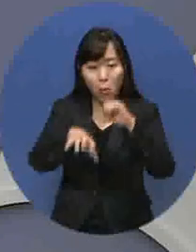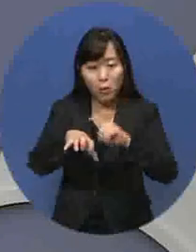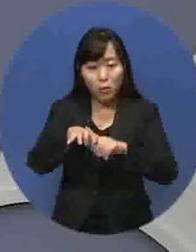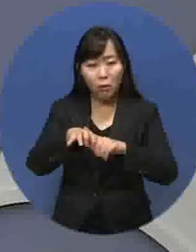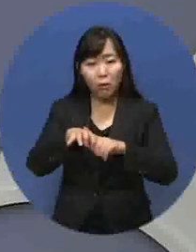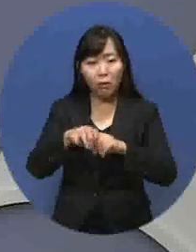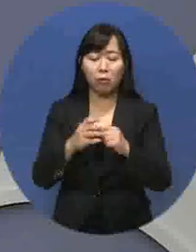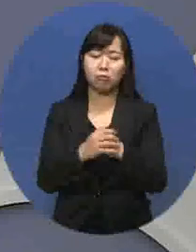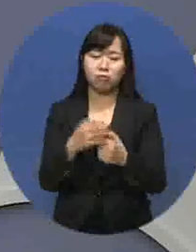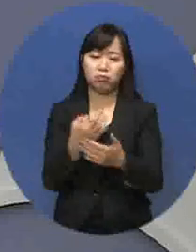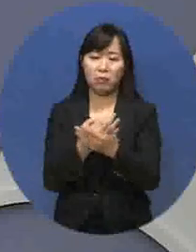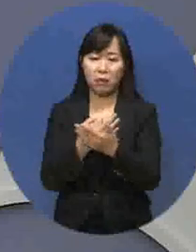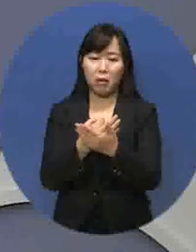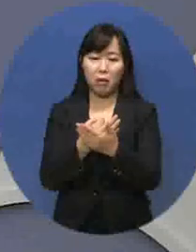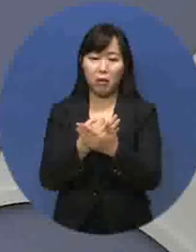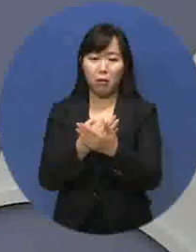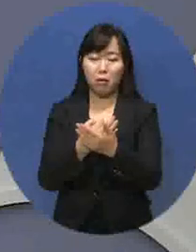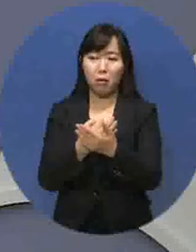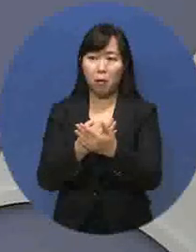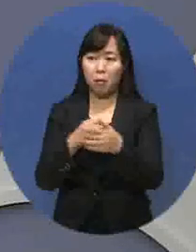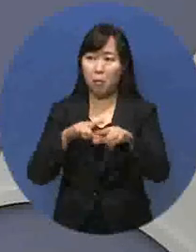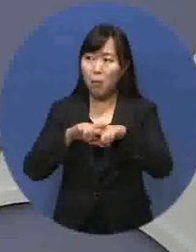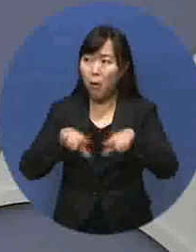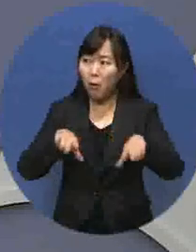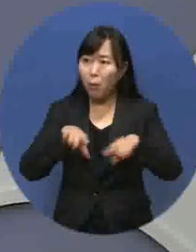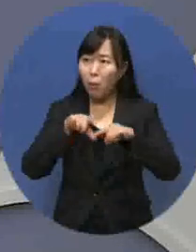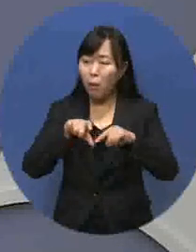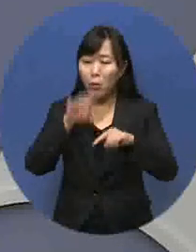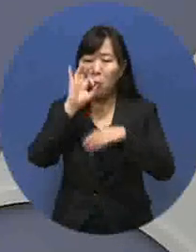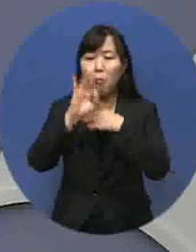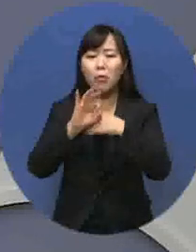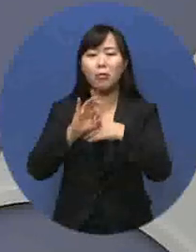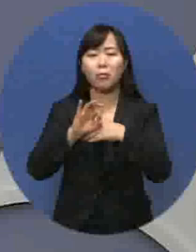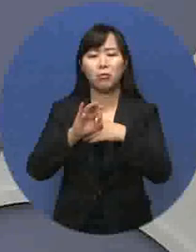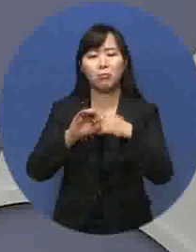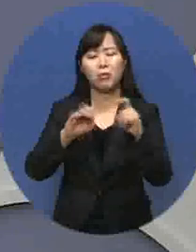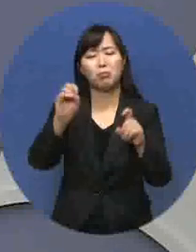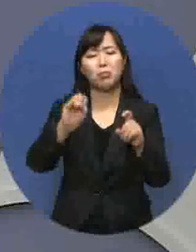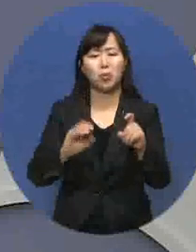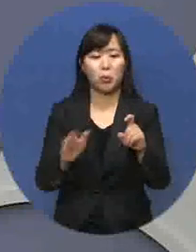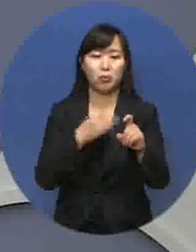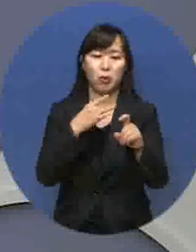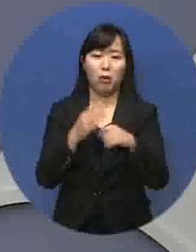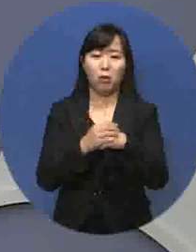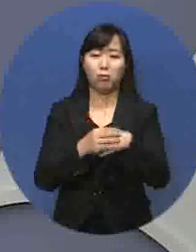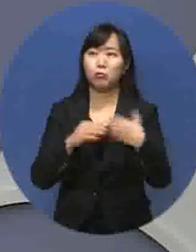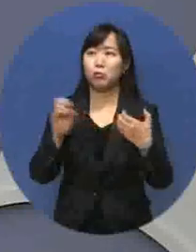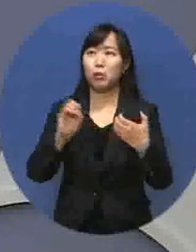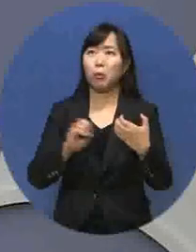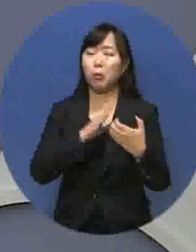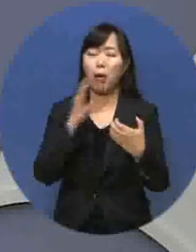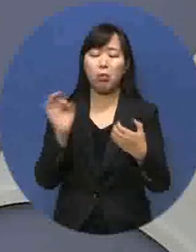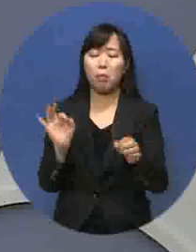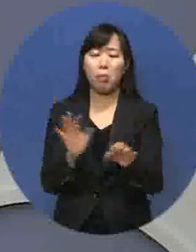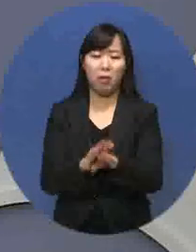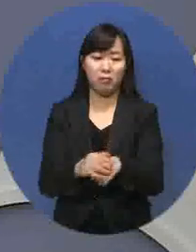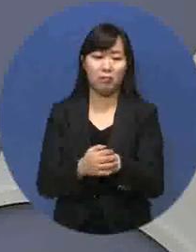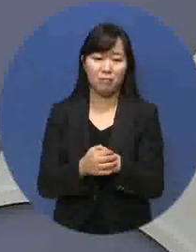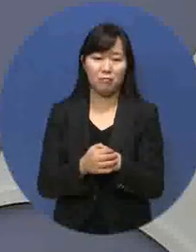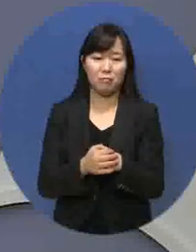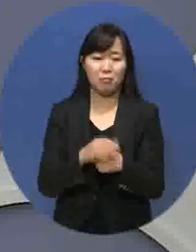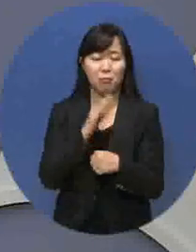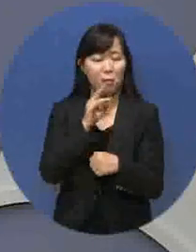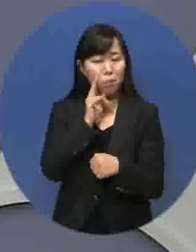매출이 이제 평년 대비 10%밖에 안 됩니다. 90%가 이제 증발이 되고 사실 이제 10%